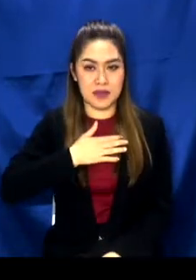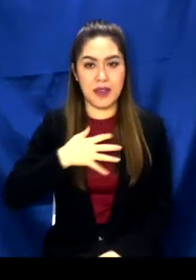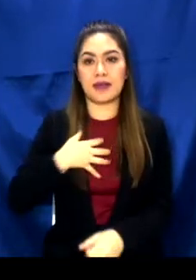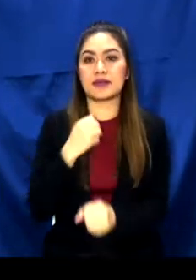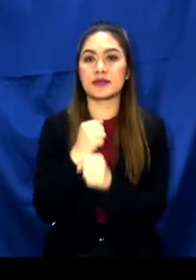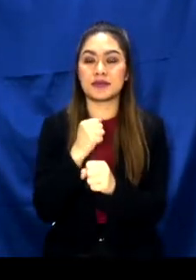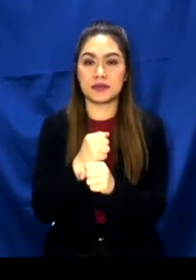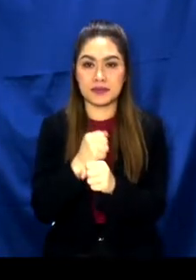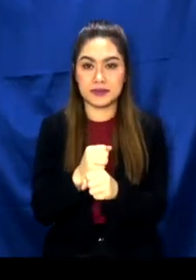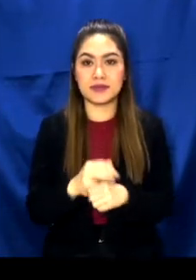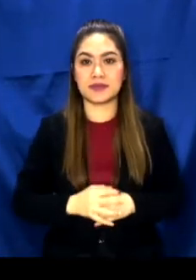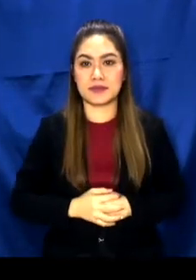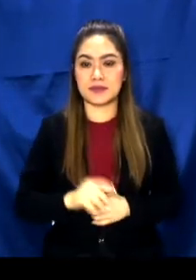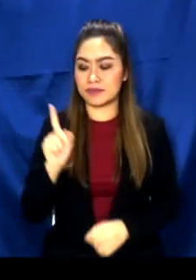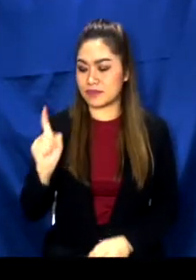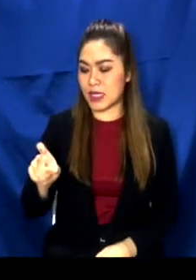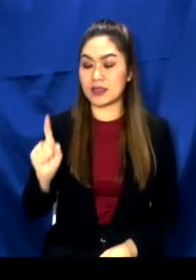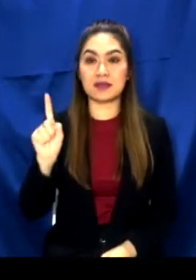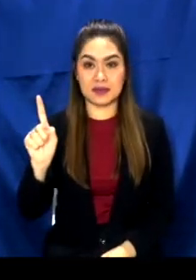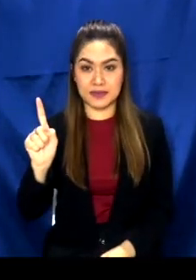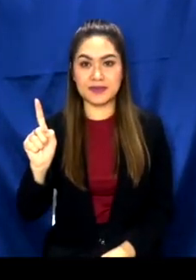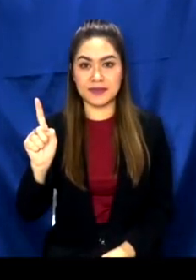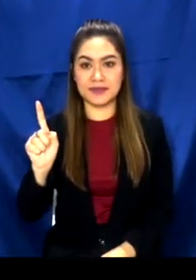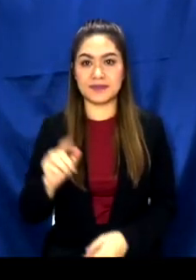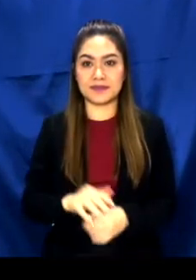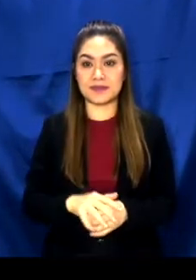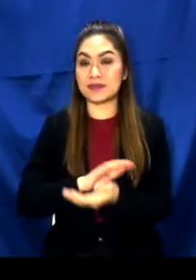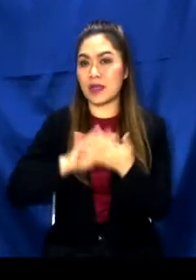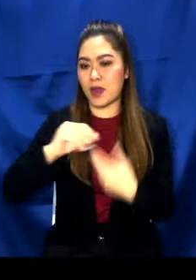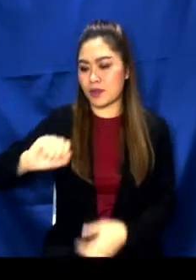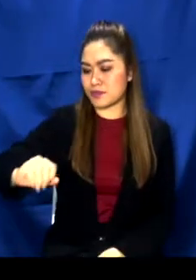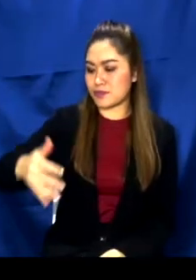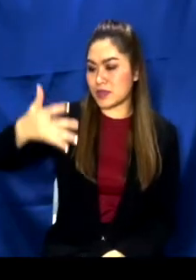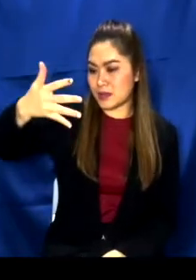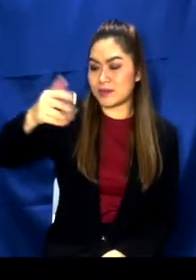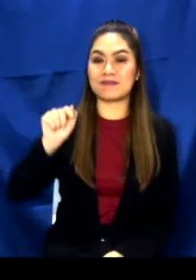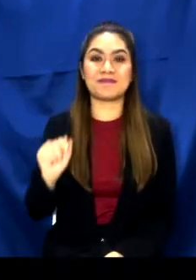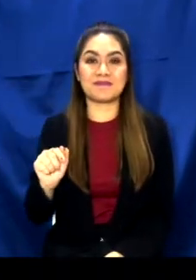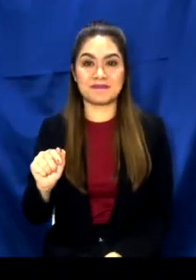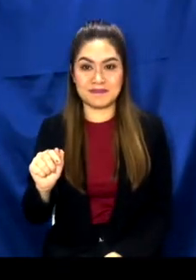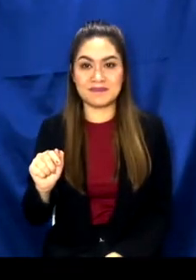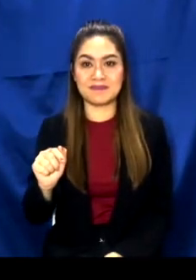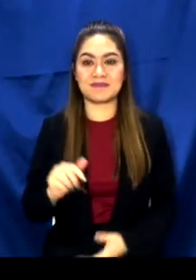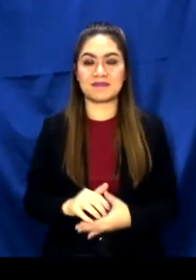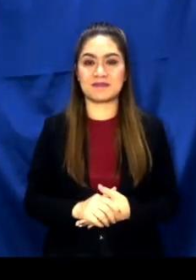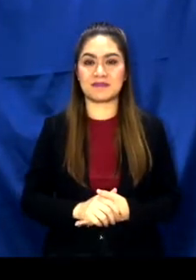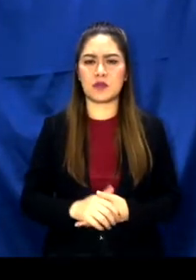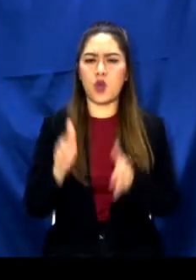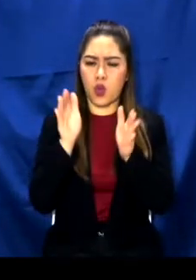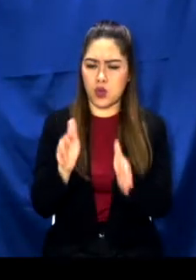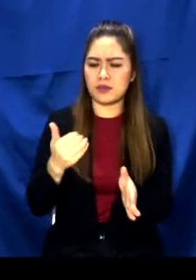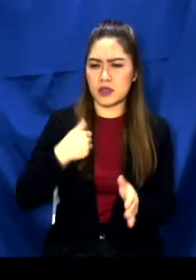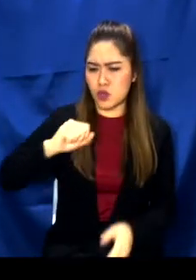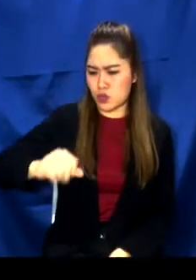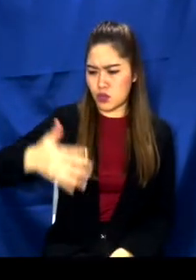ำให้คลิก1ทีพอมันขึ้นมาแล้วนะคะแบบนี้บางคนนะคะขึ้นมา